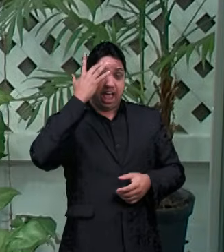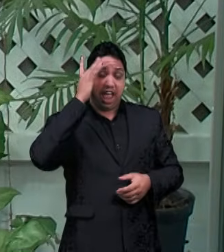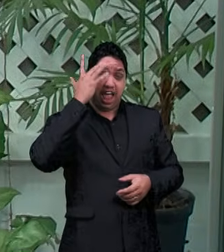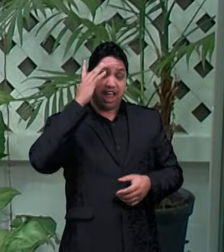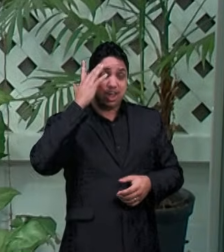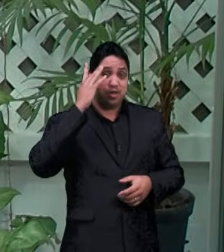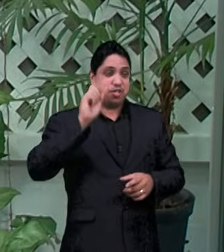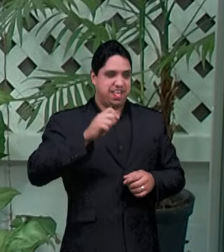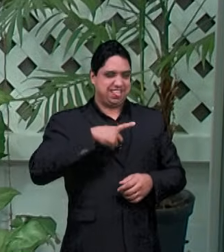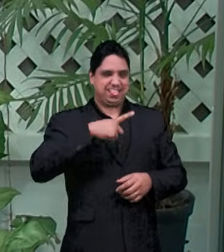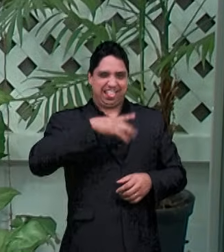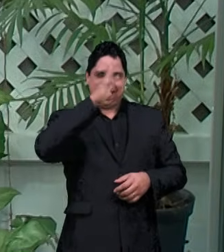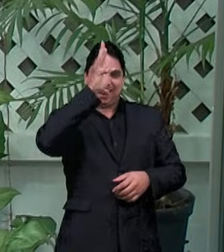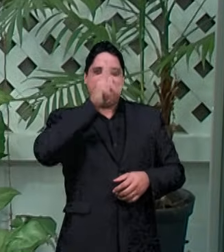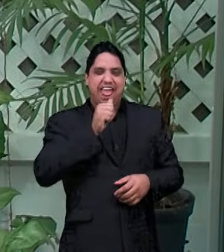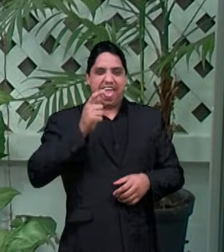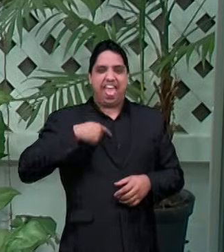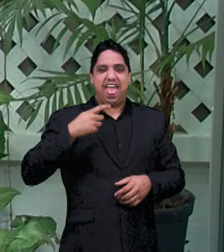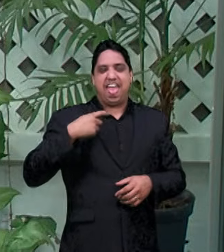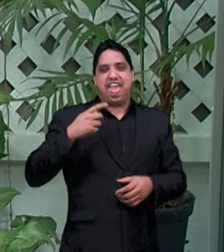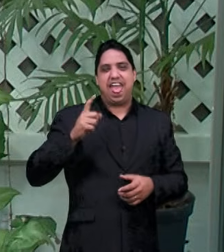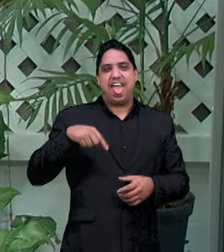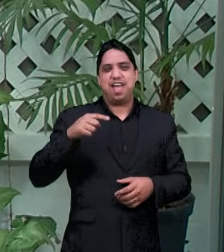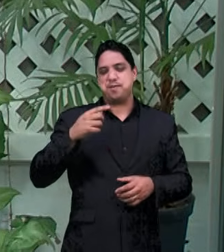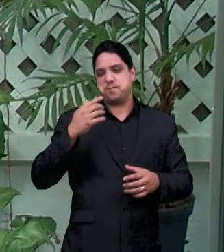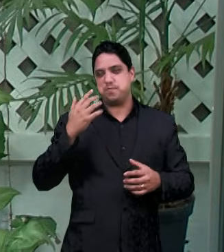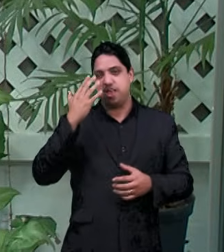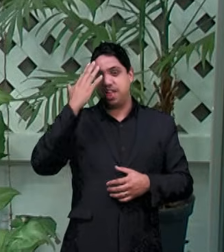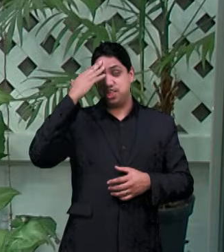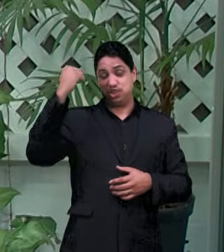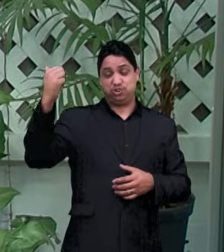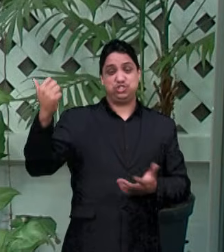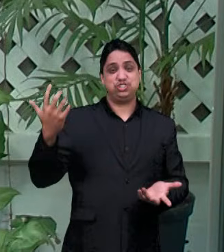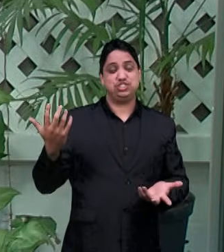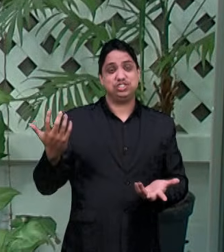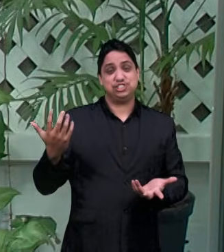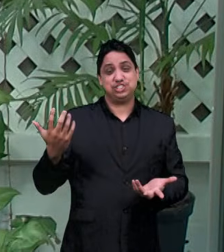Il y a certains qui ont tué le poulet il y a longtemps.